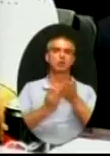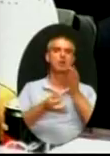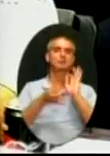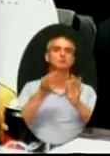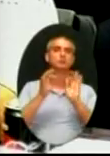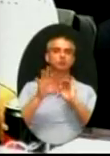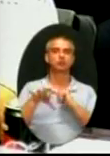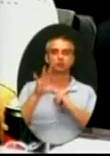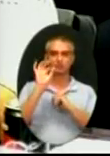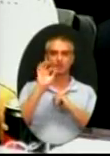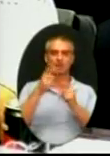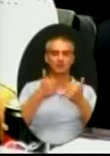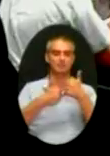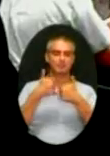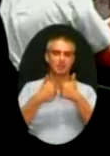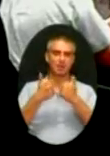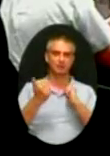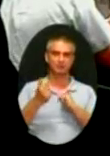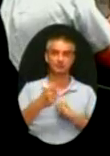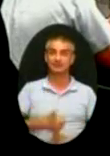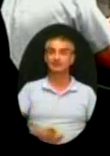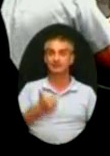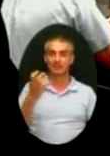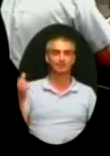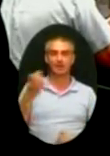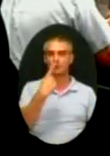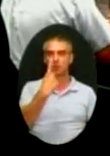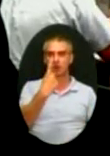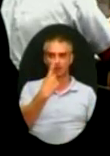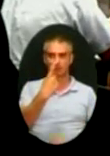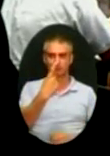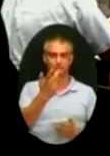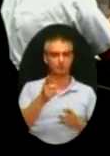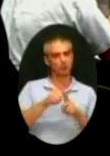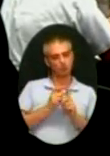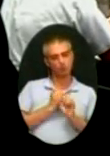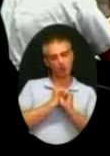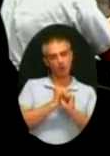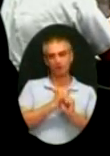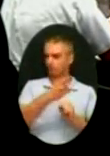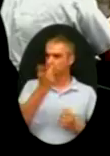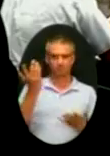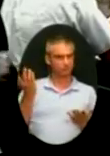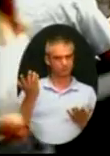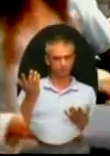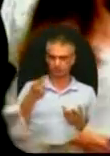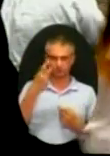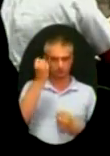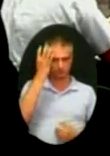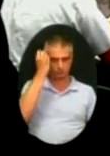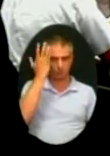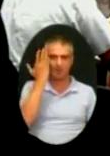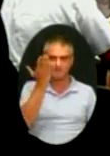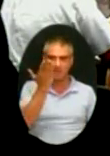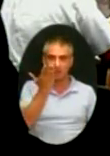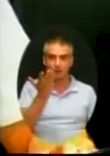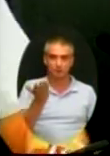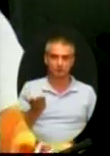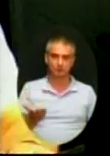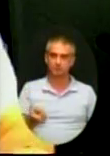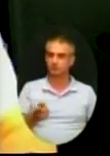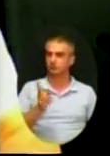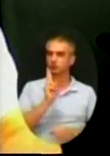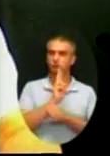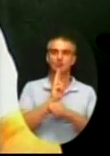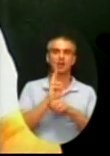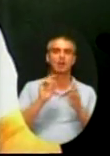משפטי שיבחר על ידי מכרז. ששרים ימנו לעצמם מן סנצ'ו פנצ'ו זה פשוט דבר מופרך מהיסוד.